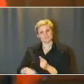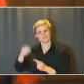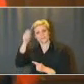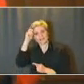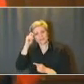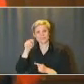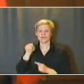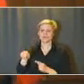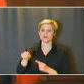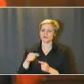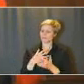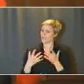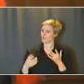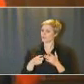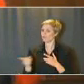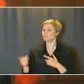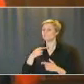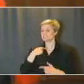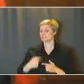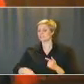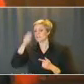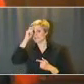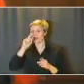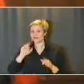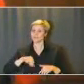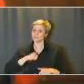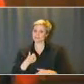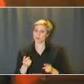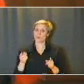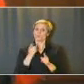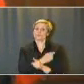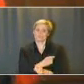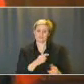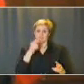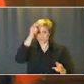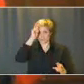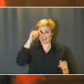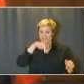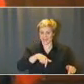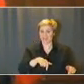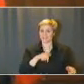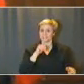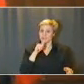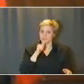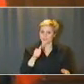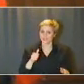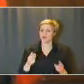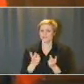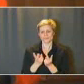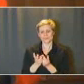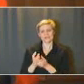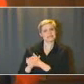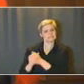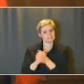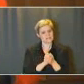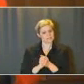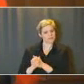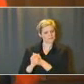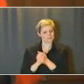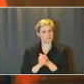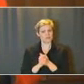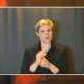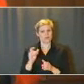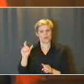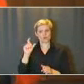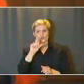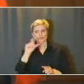Många av de här kinesiska studenterna har varit utbytesstudenter här i Jönköping och har alltså gemensamma företag